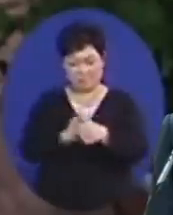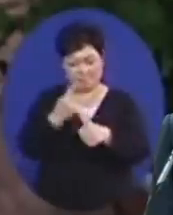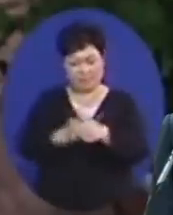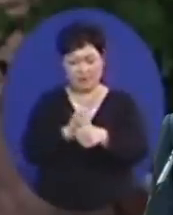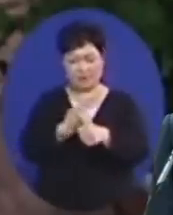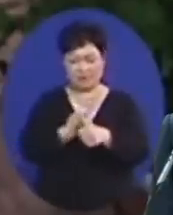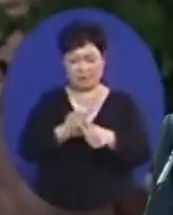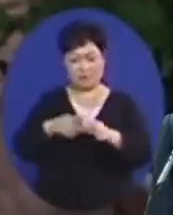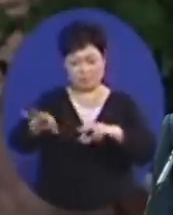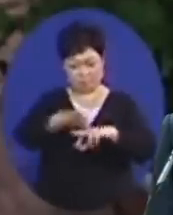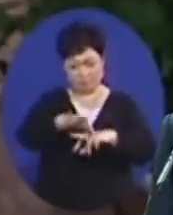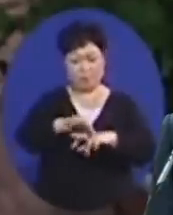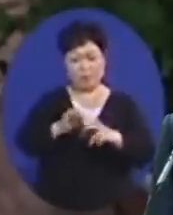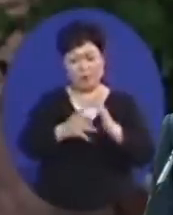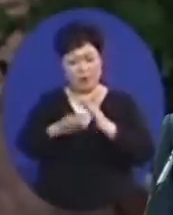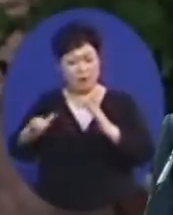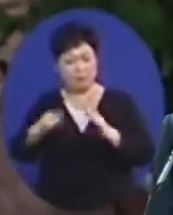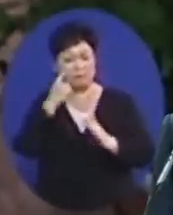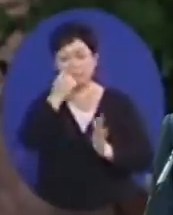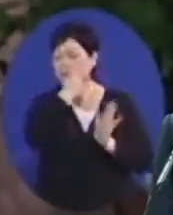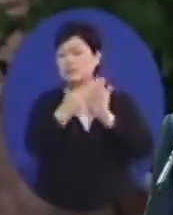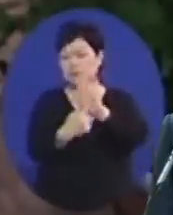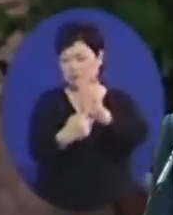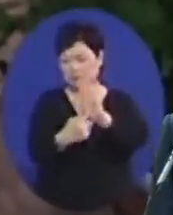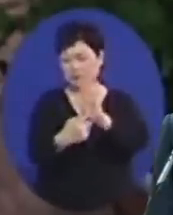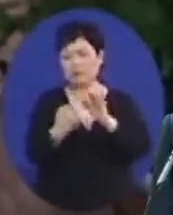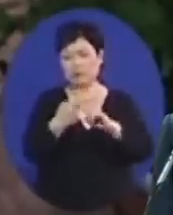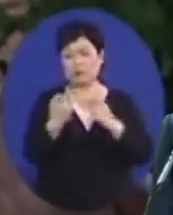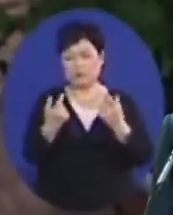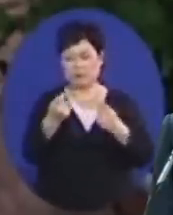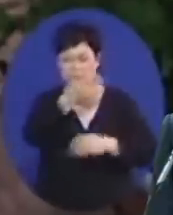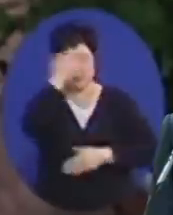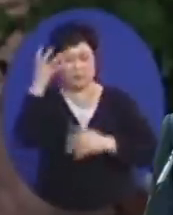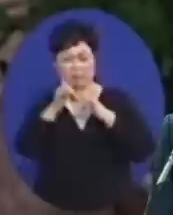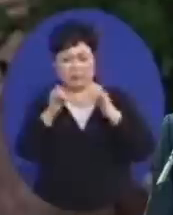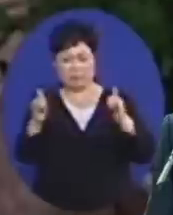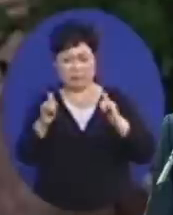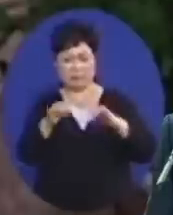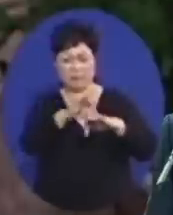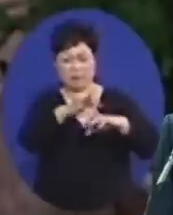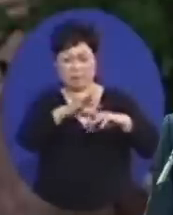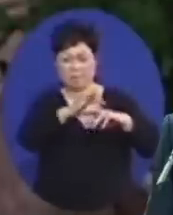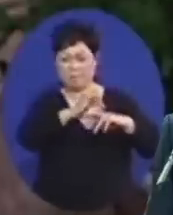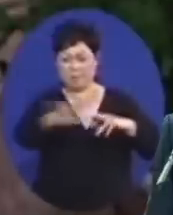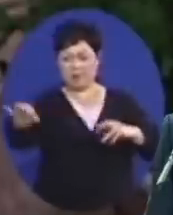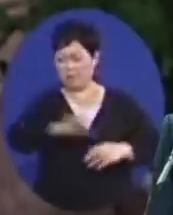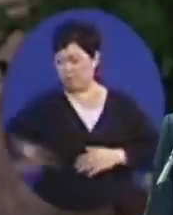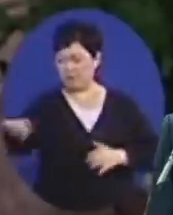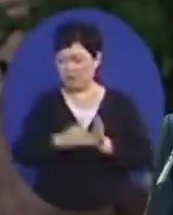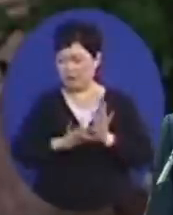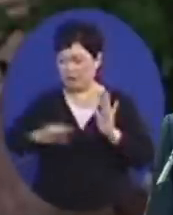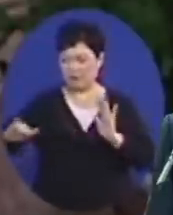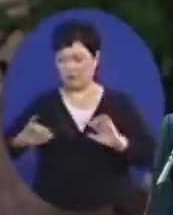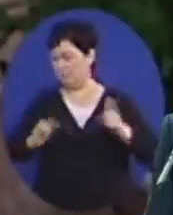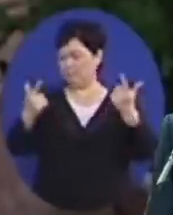증거인 것입니다. 이 젊은 청년은 집을 떠날 때 반지를 빼서 내 던져버렸습니다. 나는 이 가족이 아니야.